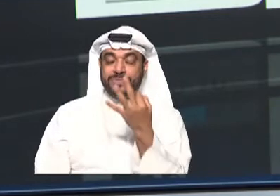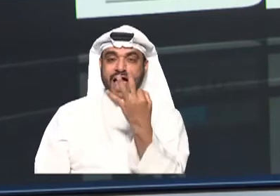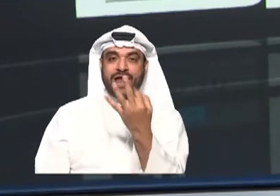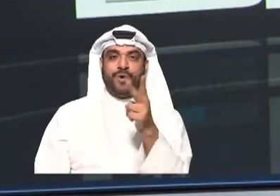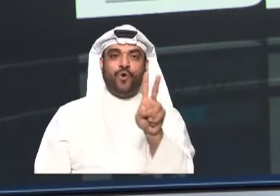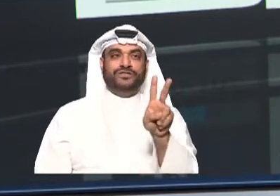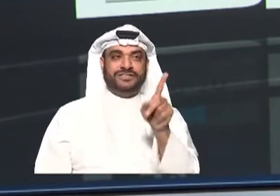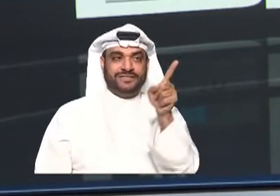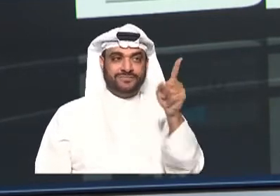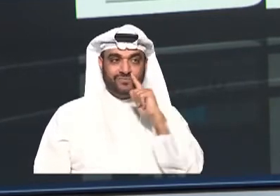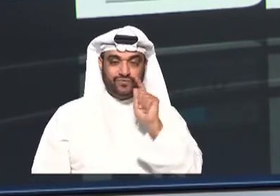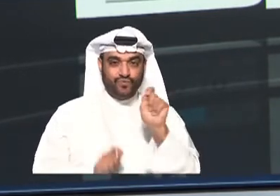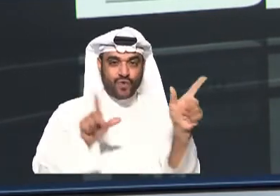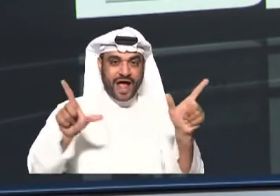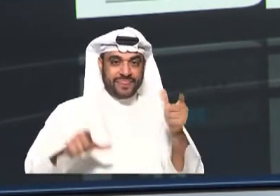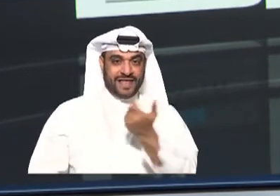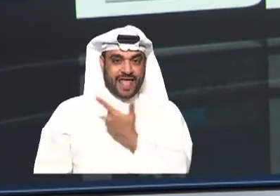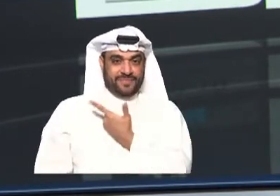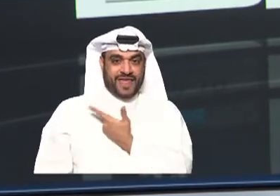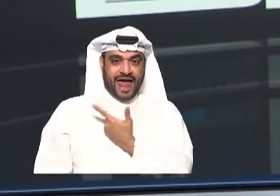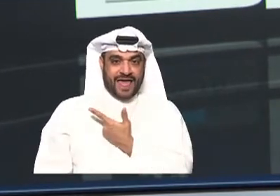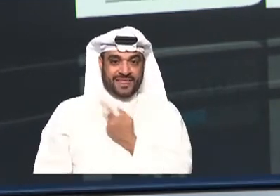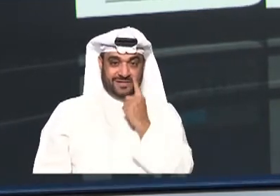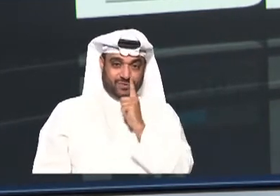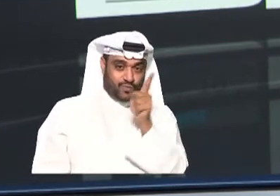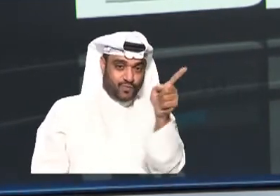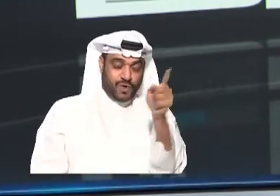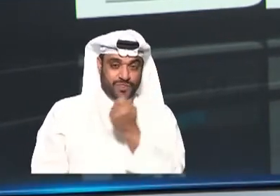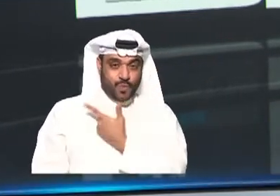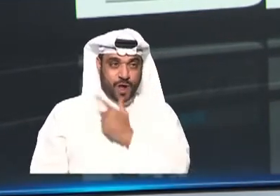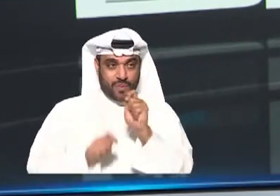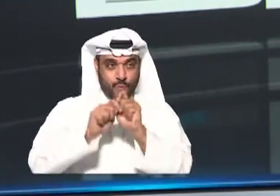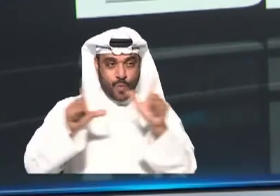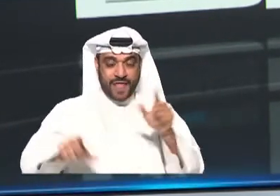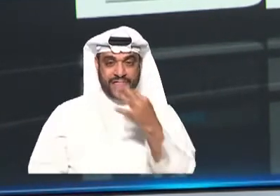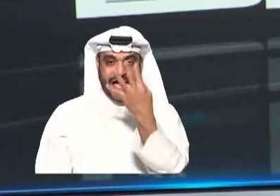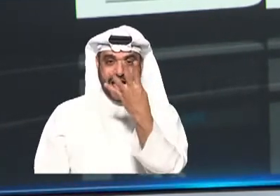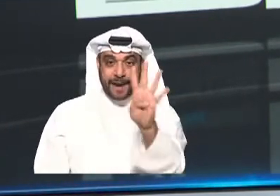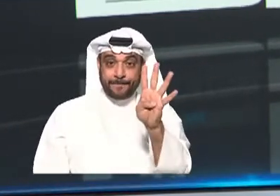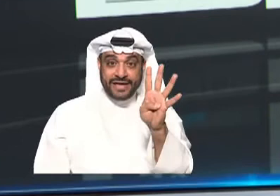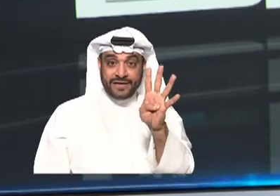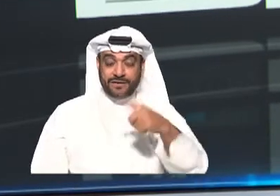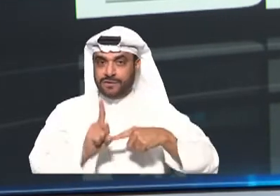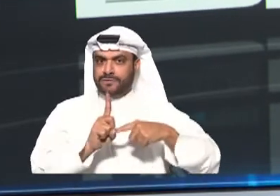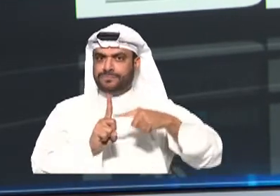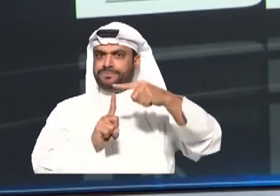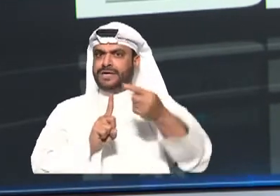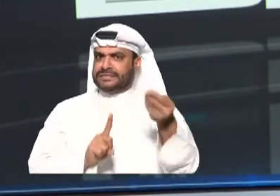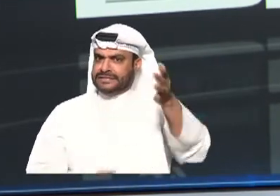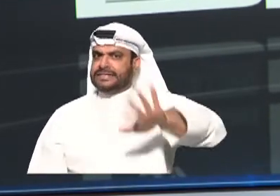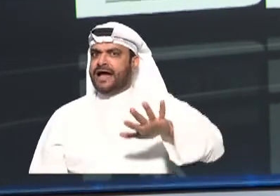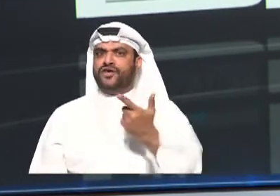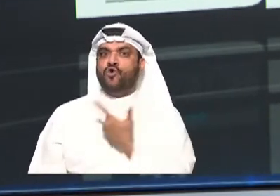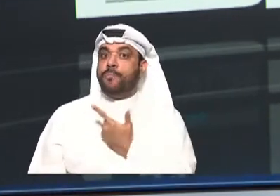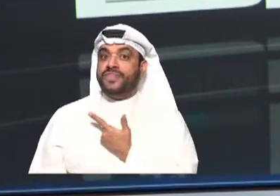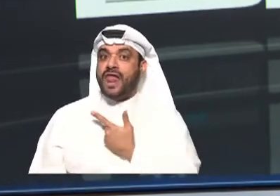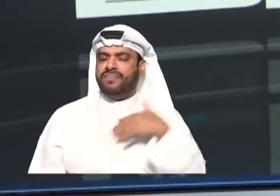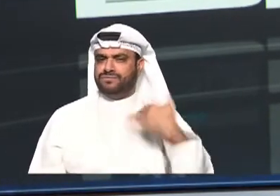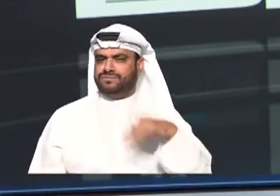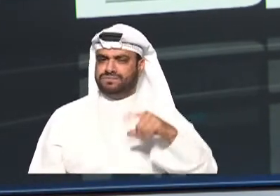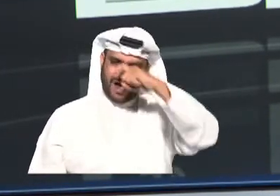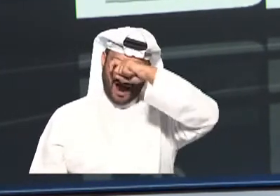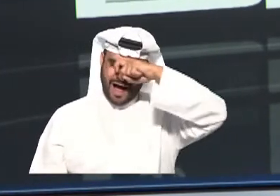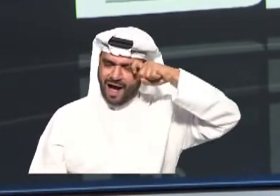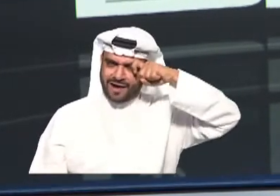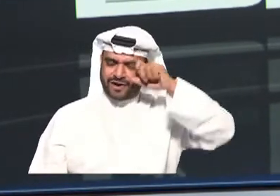تدريجيا الرياح إلى رياح جنوبية شرقية، راح تكون ملحوظة أكثر في يوم الأثنين 6 إلى 30 كيلومتر في الساعة، متوقع تصل سرعتها، وراح